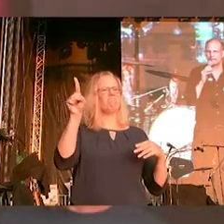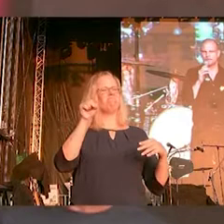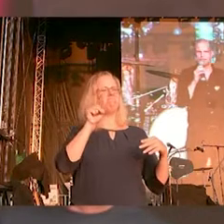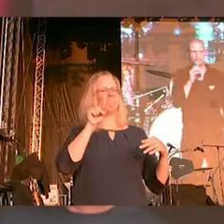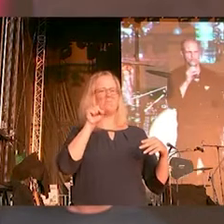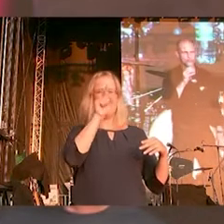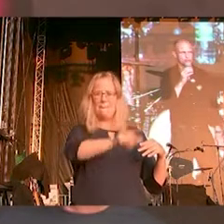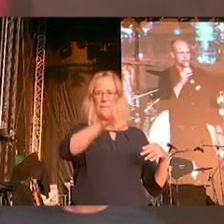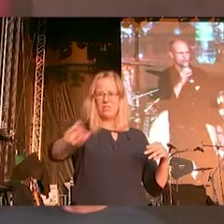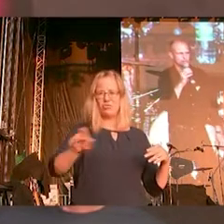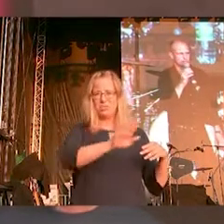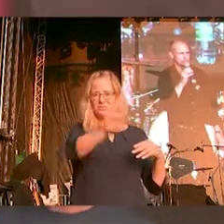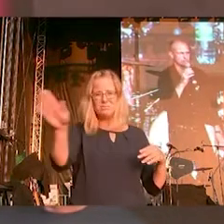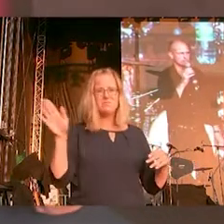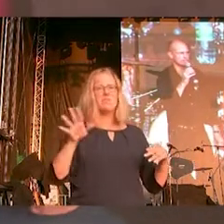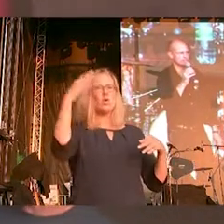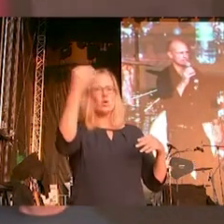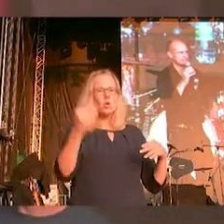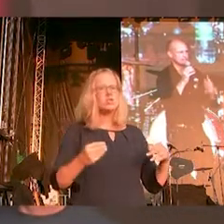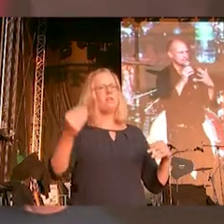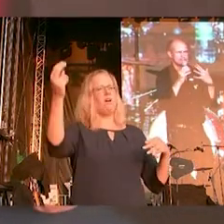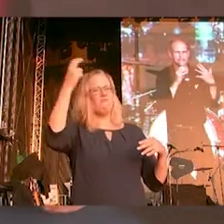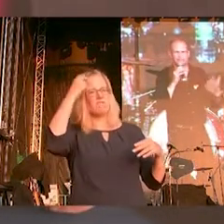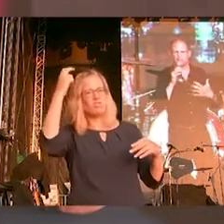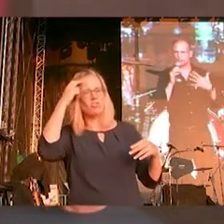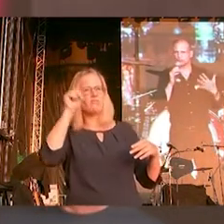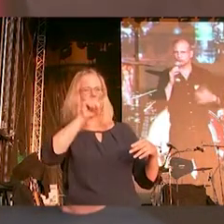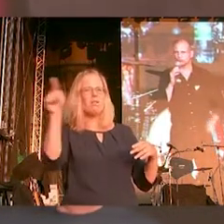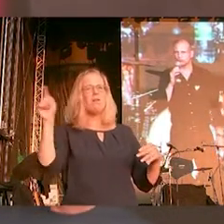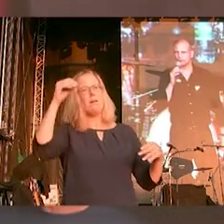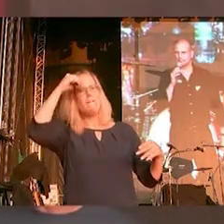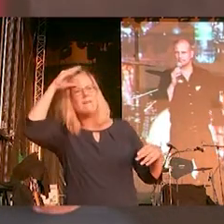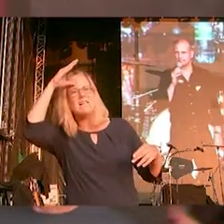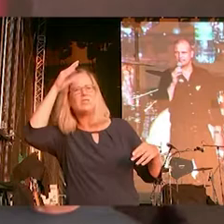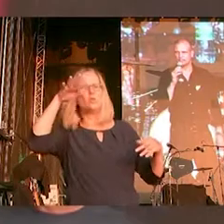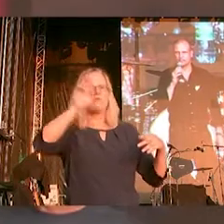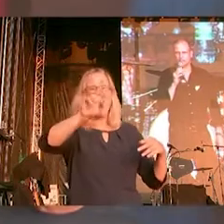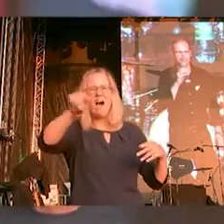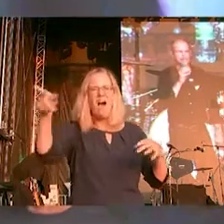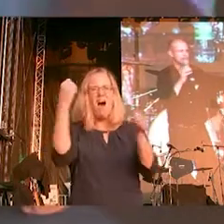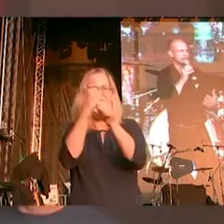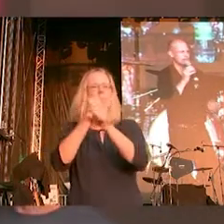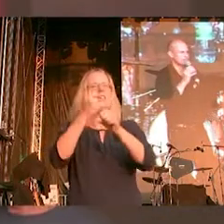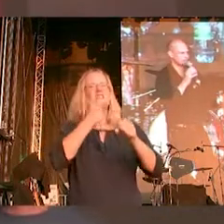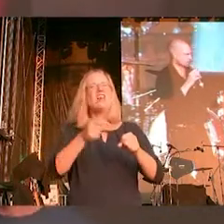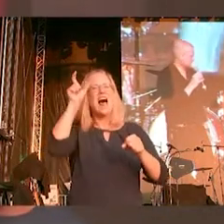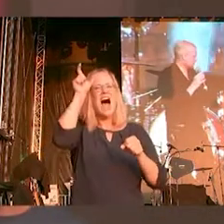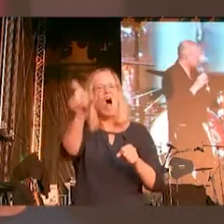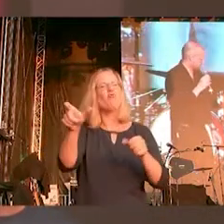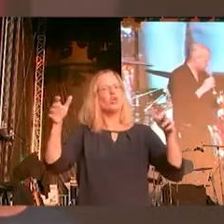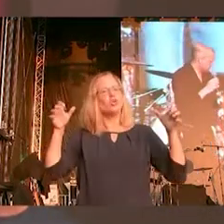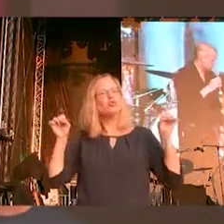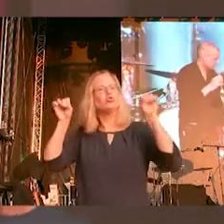die Menschen, die Künstlerinnen und Künstler, die Wissenschaftler, die in Bildung, Kunst und Kultur tätig sind, zu schützen, Freiräume zu